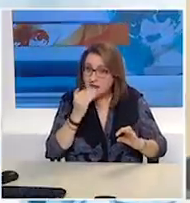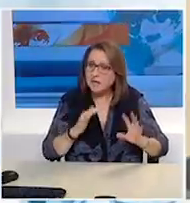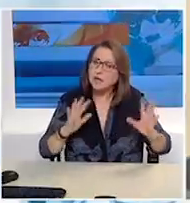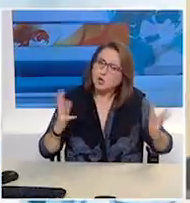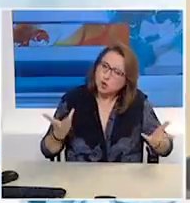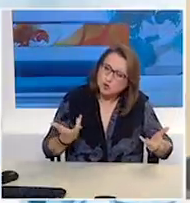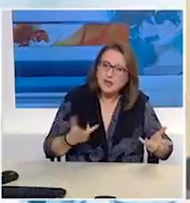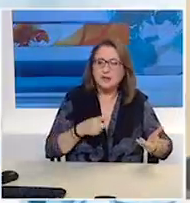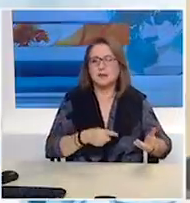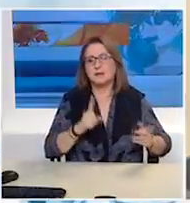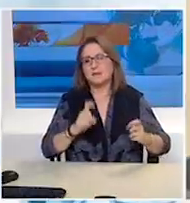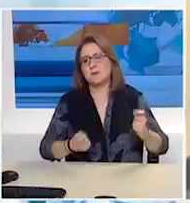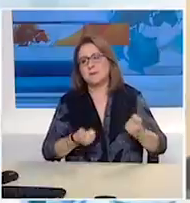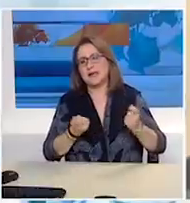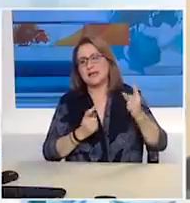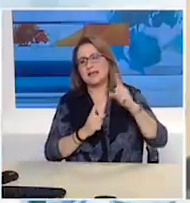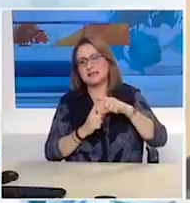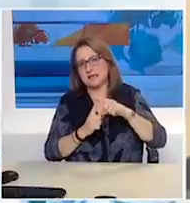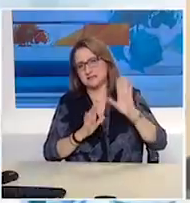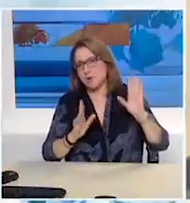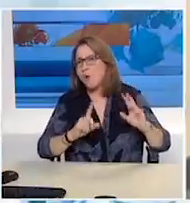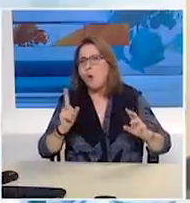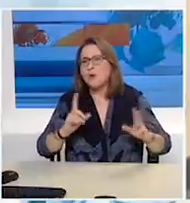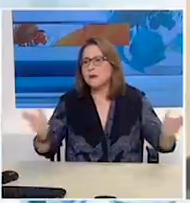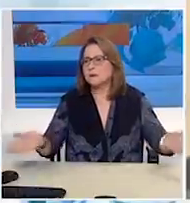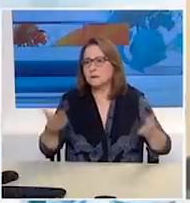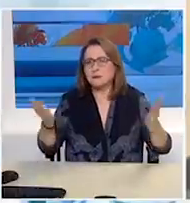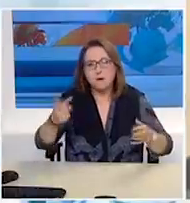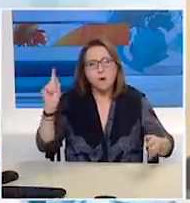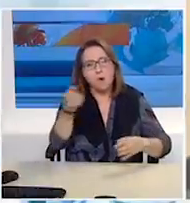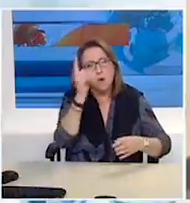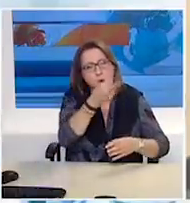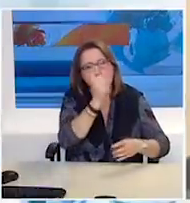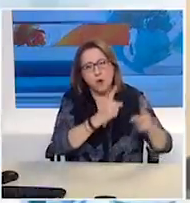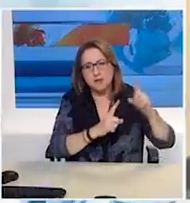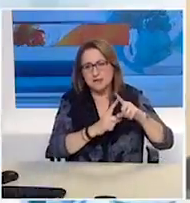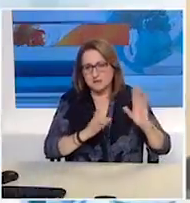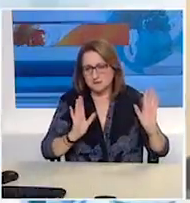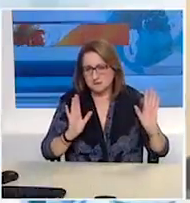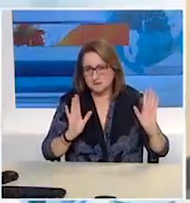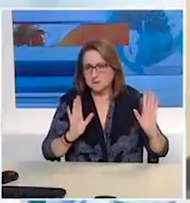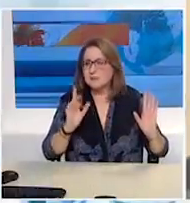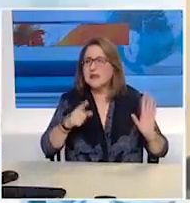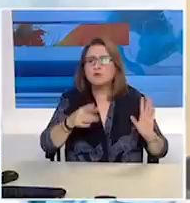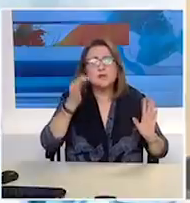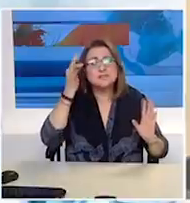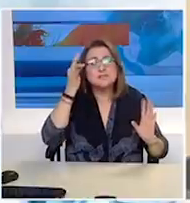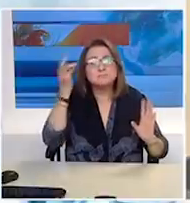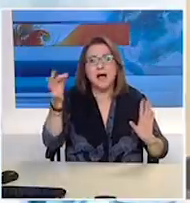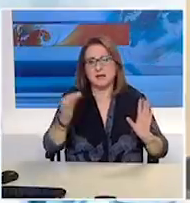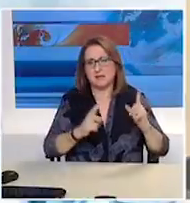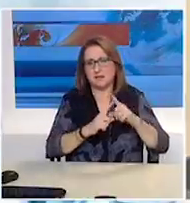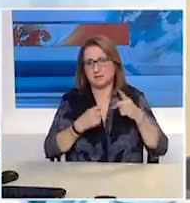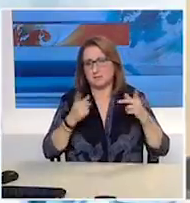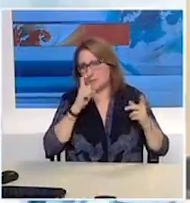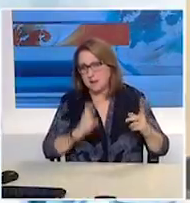πρέπει να γίνεται η διενέργεια του τεστ. Από εκεί και πέρα υπάρχουν ελάχιστες περιπτώσεις όπου πρέπει να προηγείται το τεστ πριν κάποιος